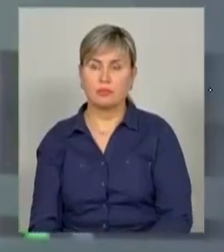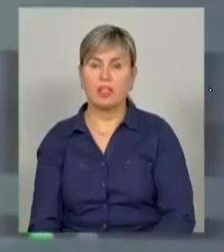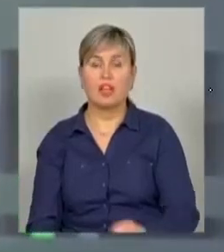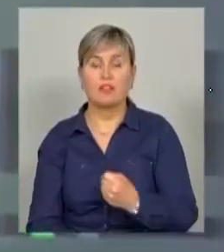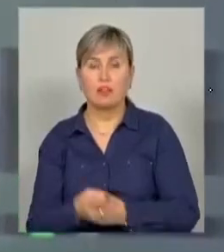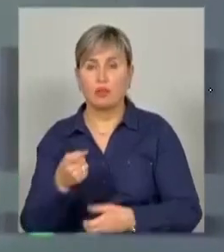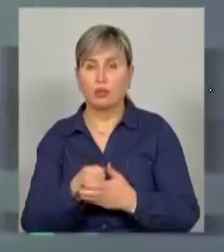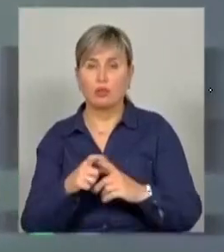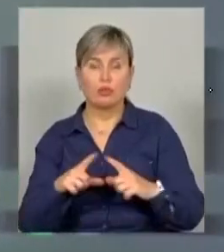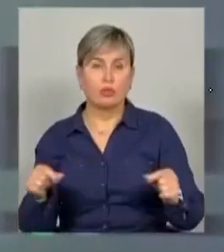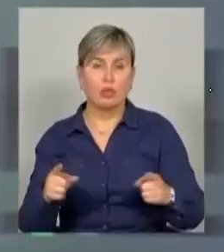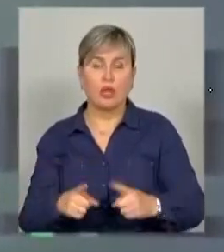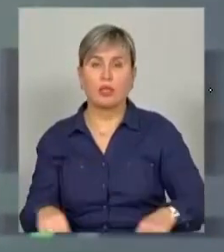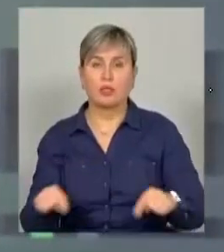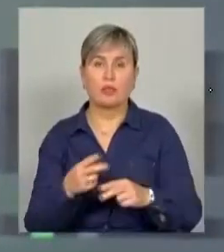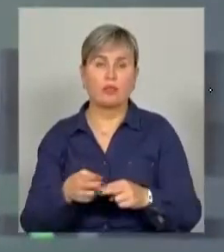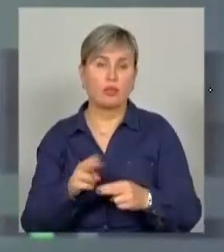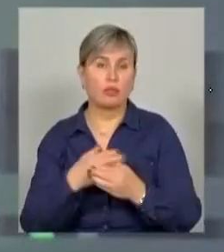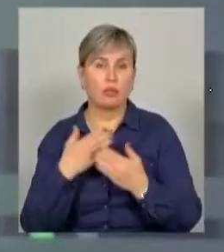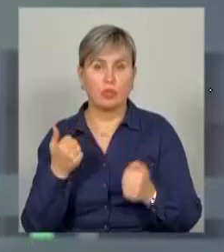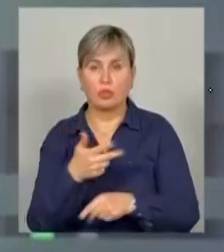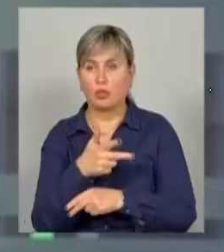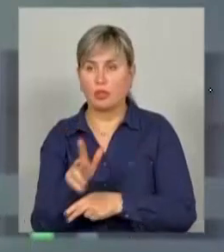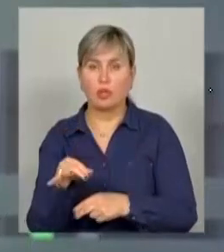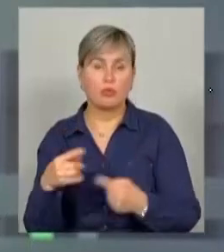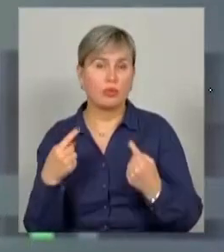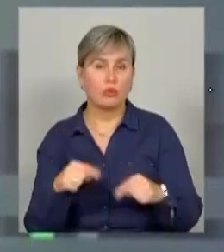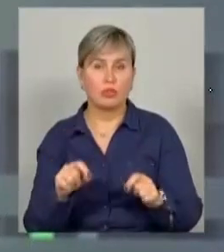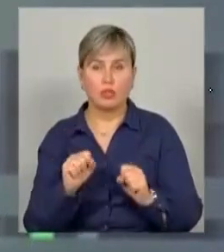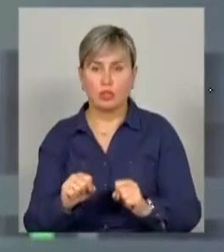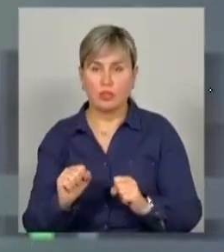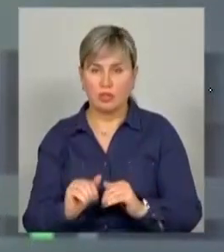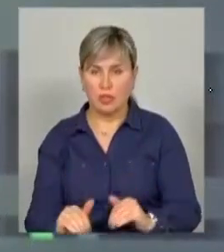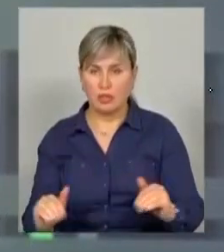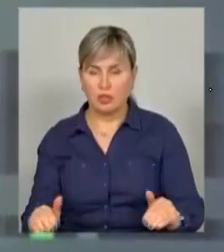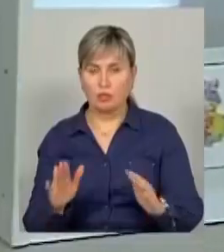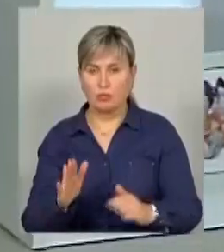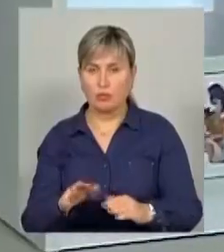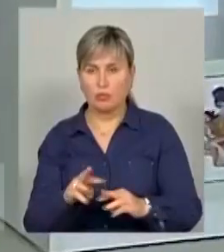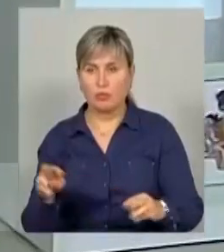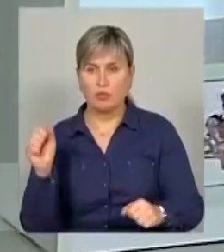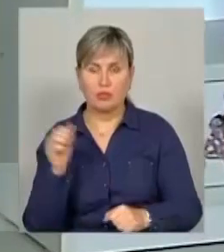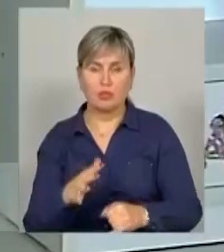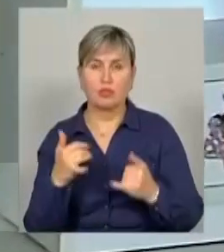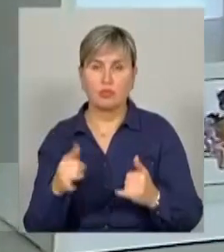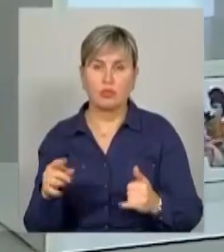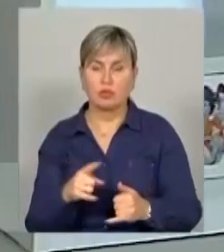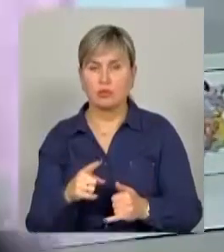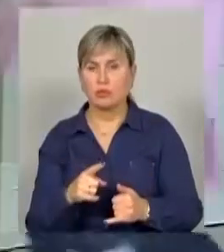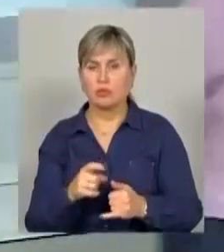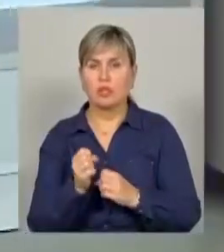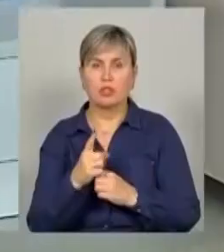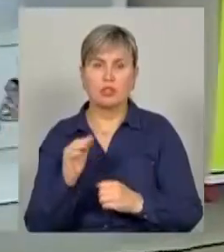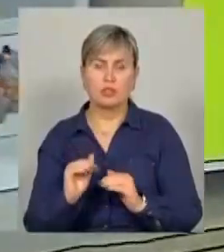Выявлять дошкольные организации, в которых нет видеокамеры и других средств защиты детей, будут в Минпросвещении. Сегодня из более чем 11